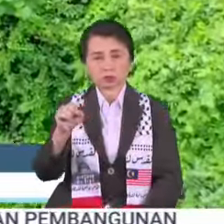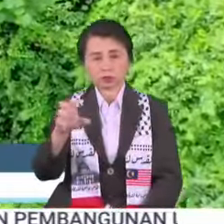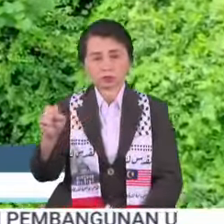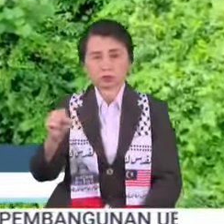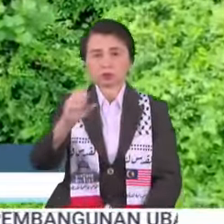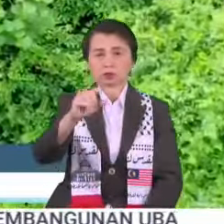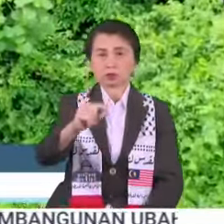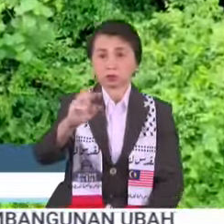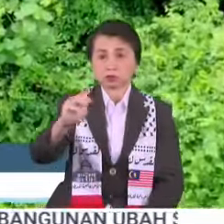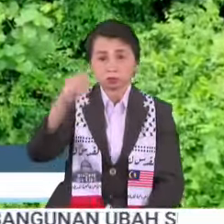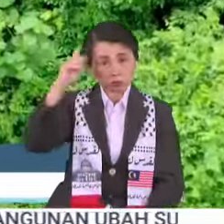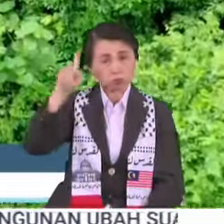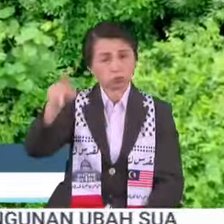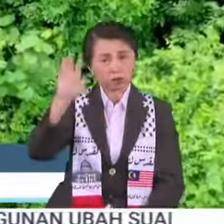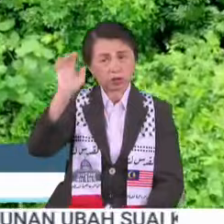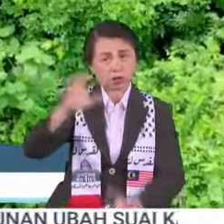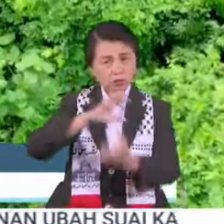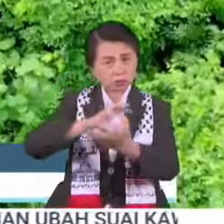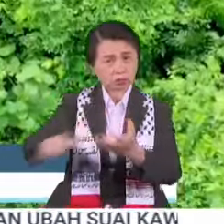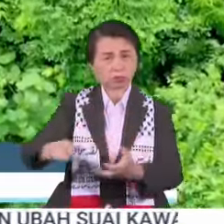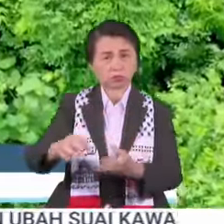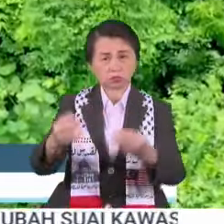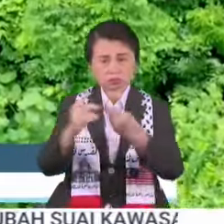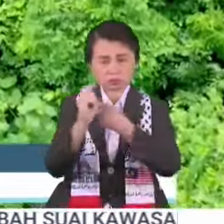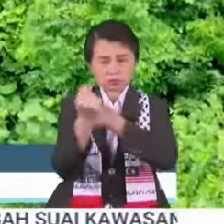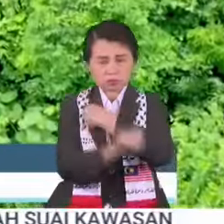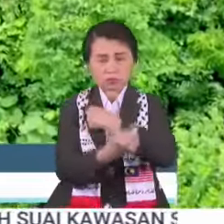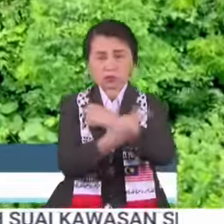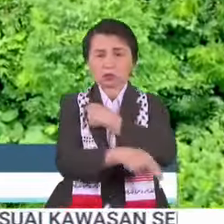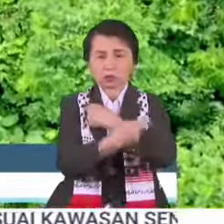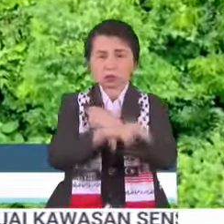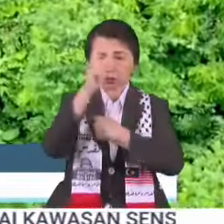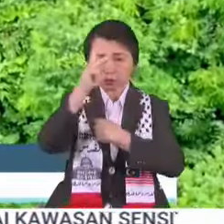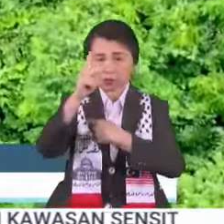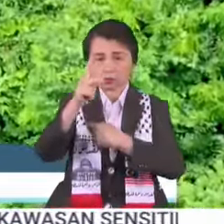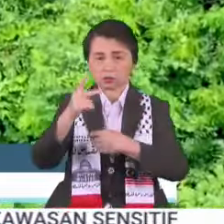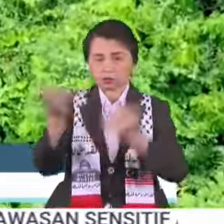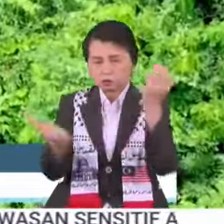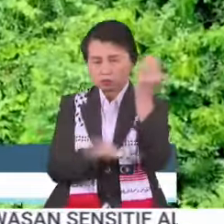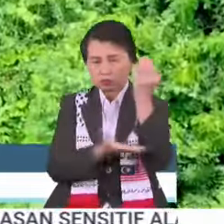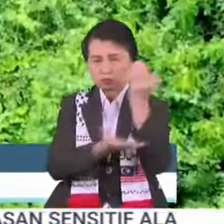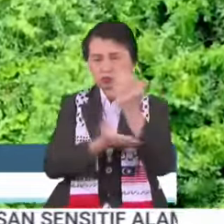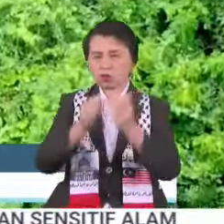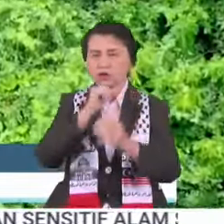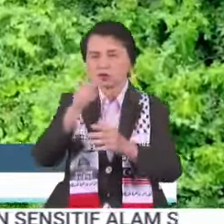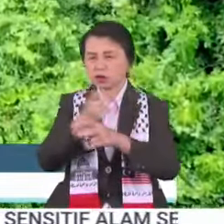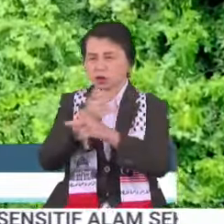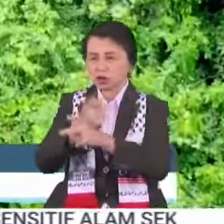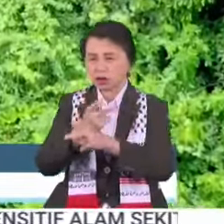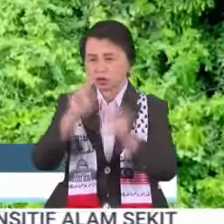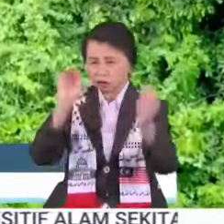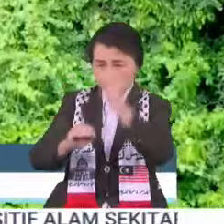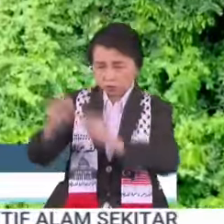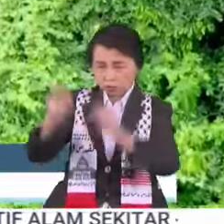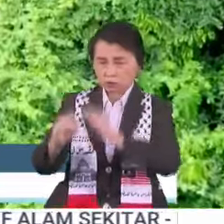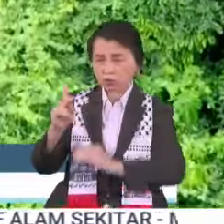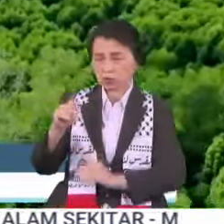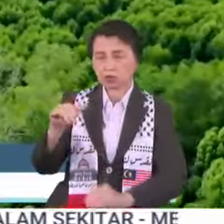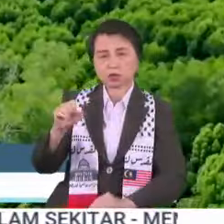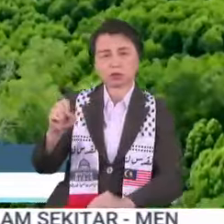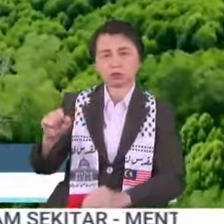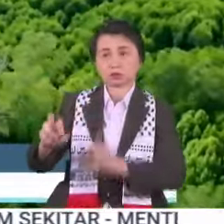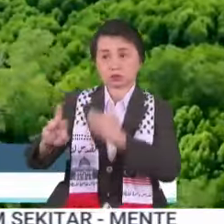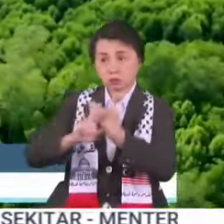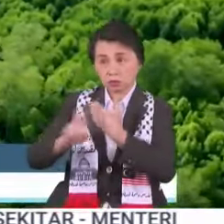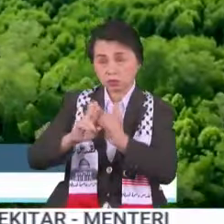Gua Musang turut dikhuatiri akan jejaskan status Taman Negara Kelantan. Penembakan hutan tidak terkawal hasil pengubahsuaian KESAS juga